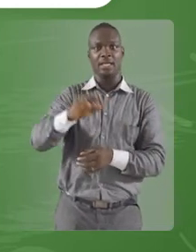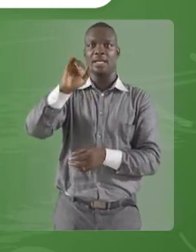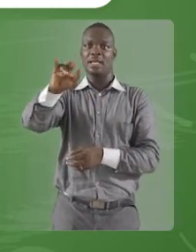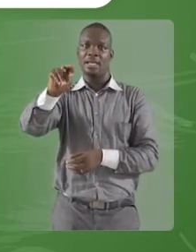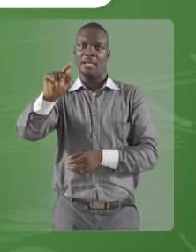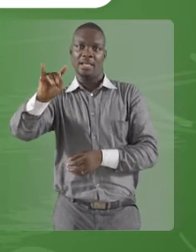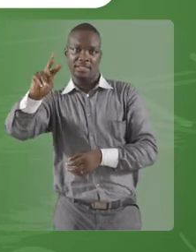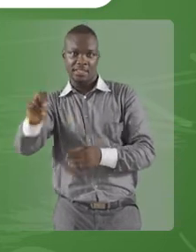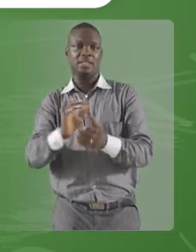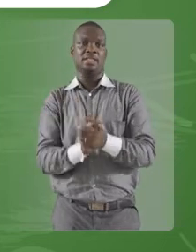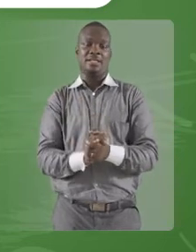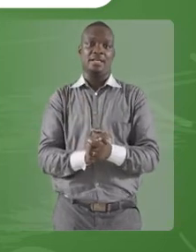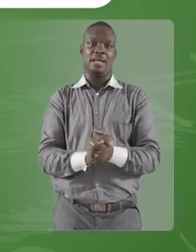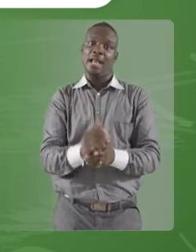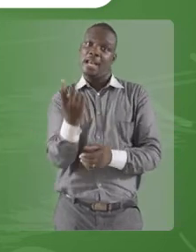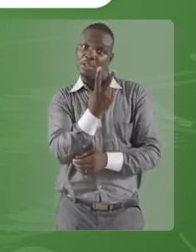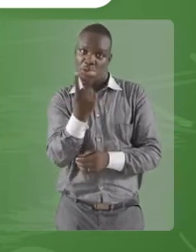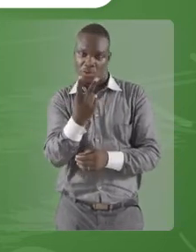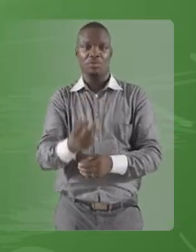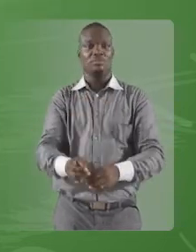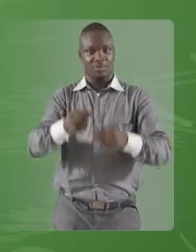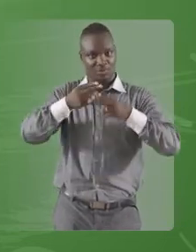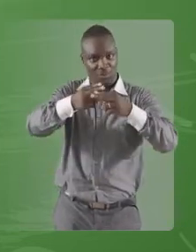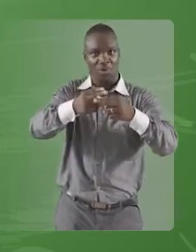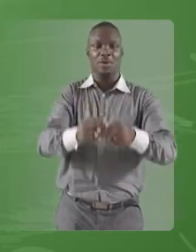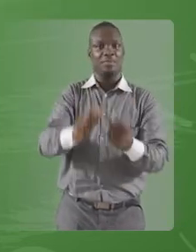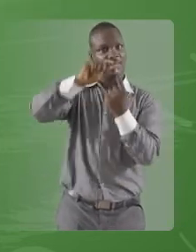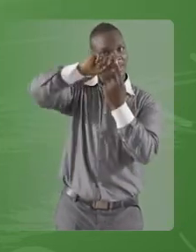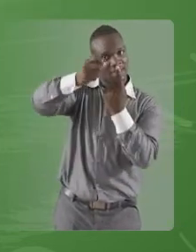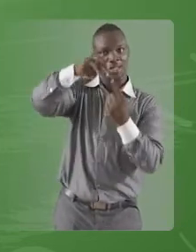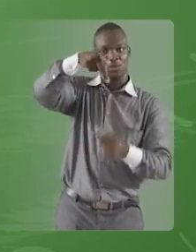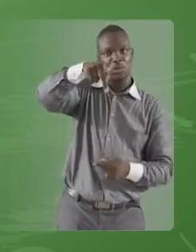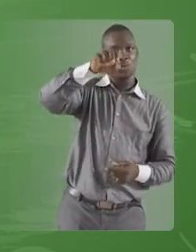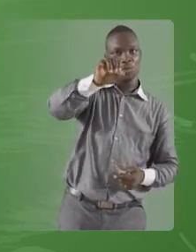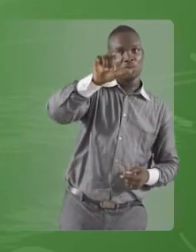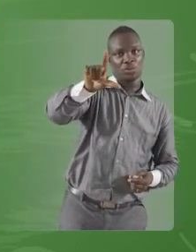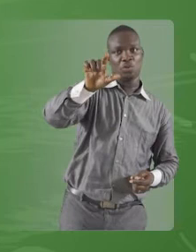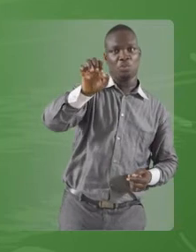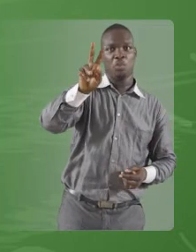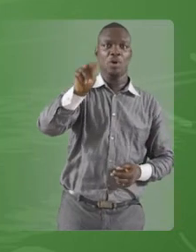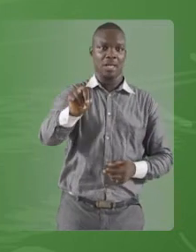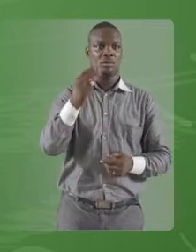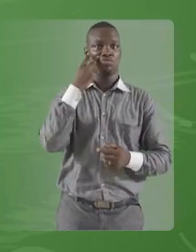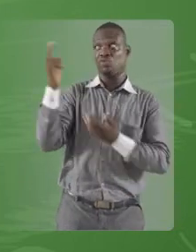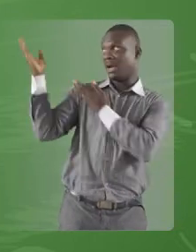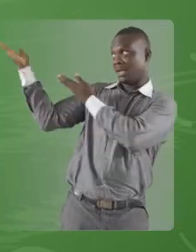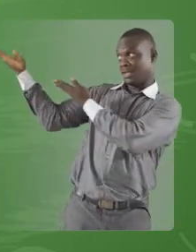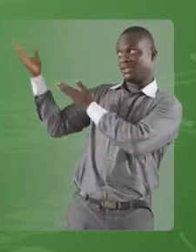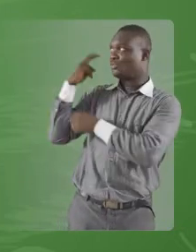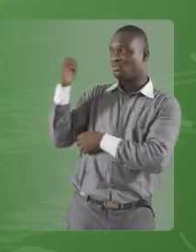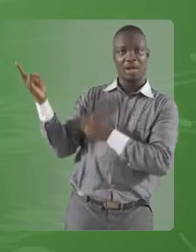des 2 membranes, forment le grain de pollen. Et on a devant nous le schéma d'un grain